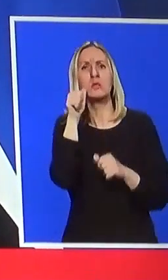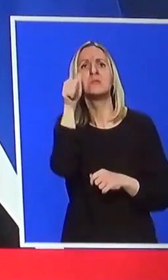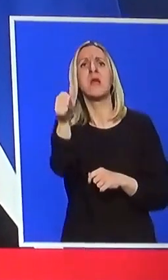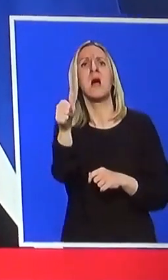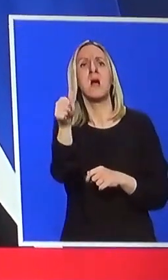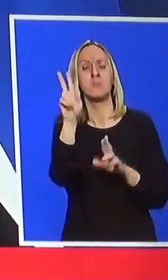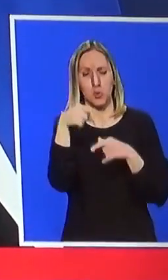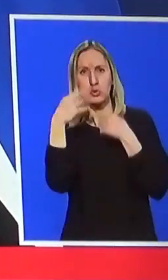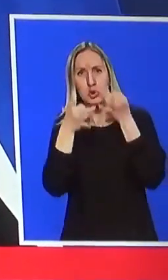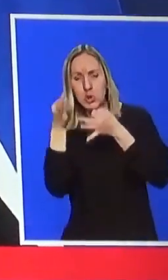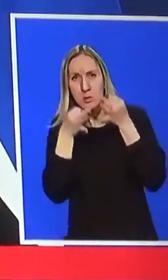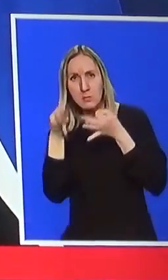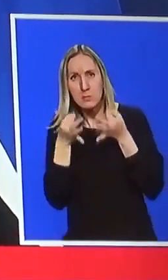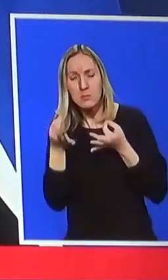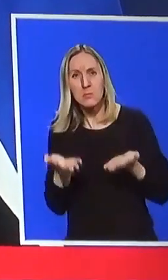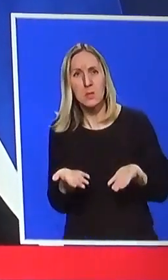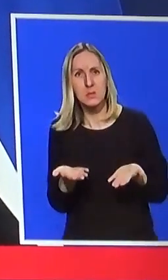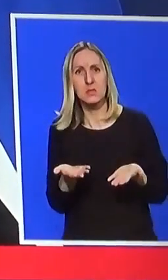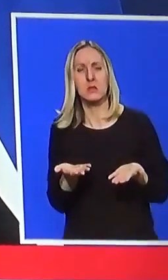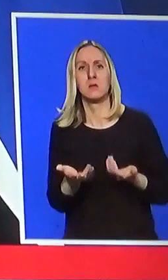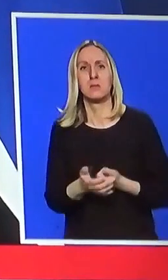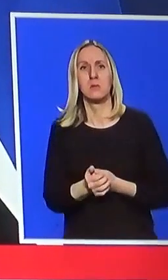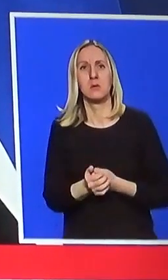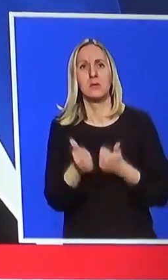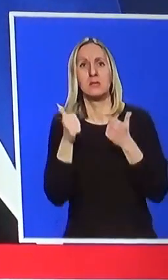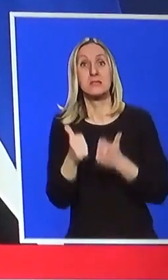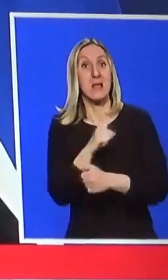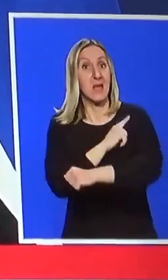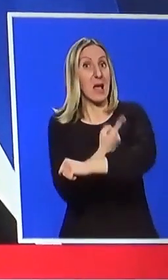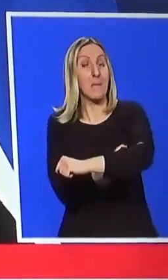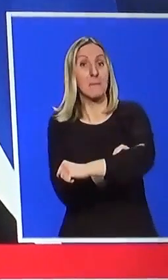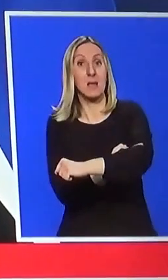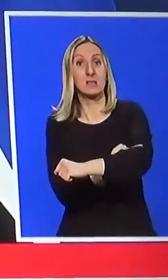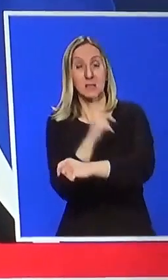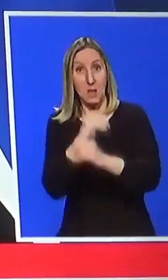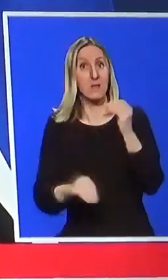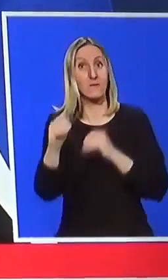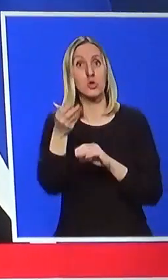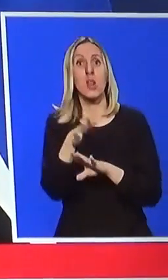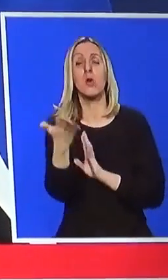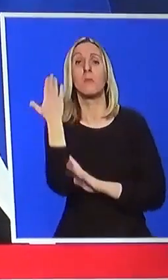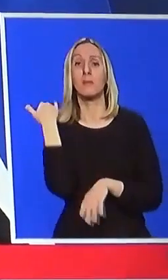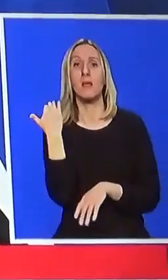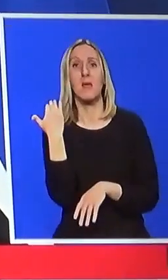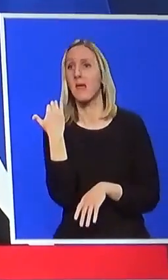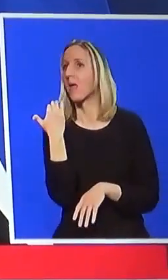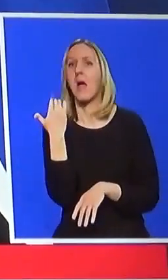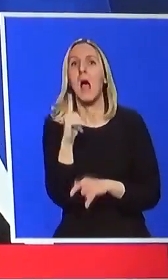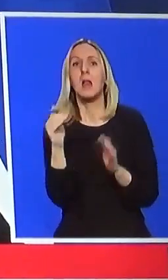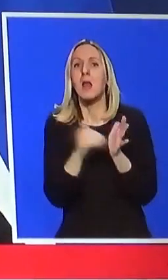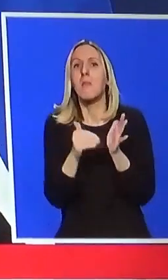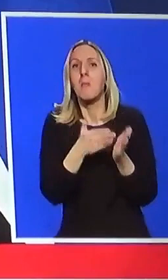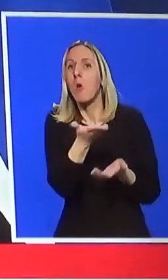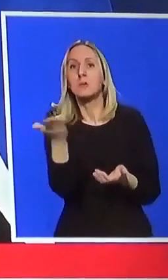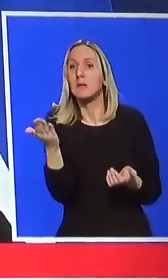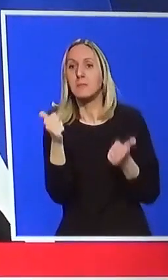za 24 sata. U ovom momentu kapacitet nam je višestruko veći, ali indikacija nije bilo i